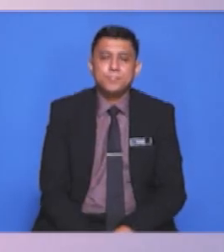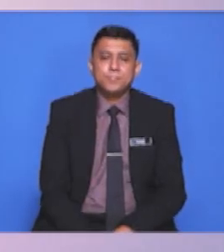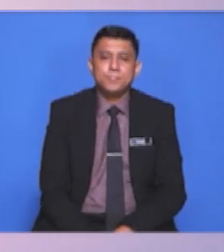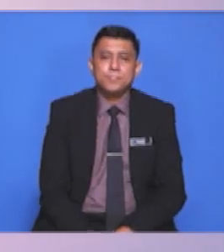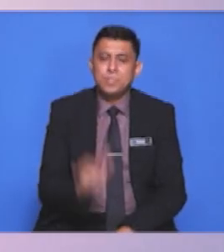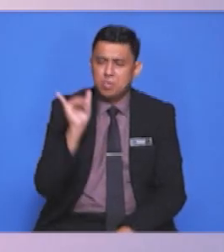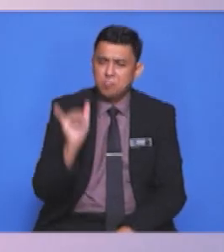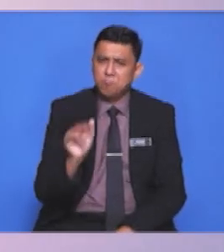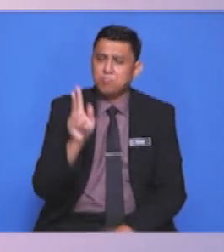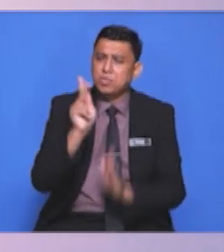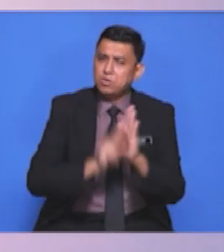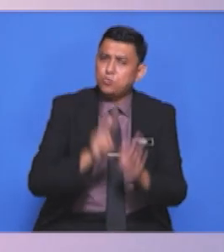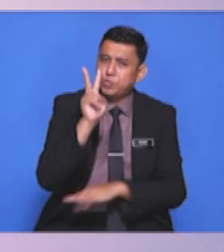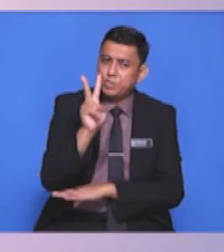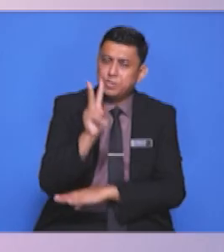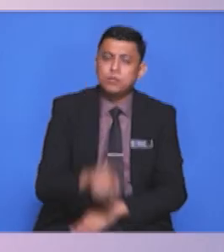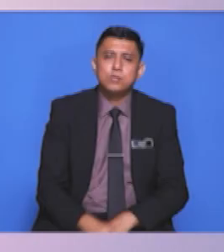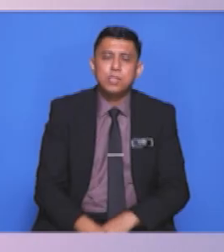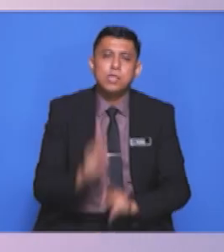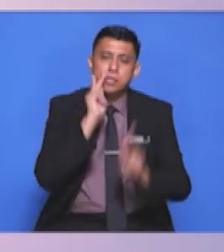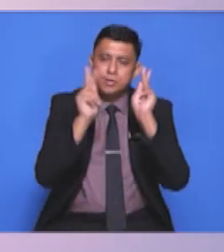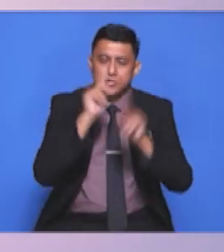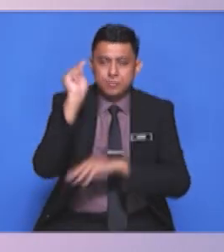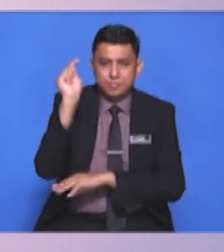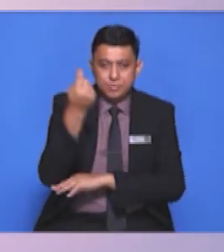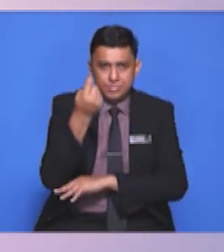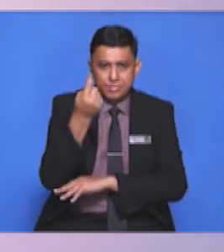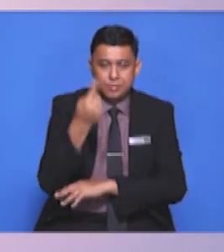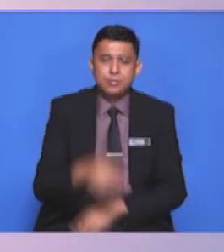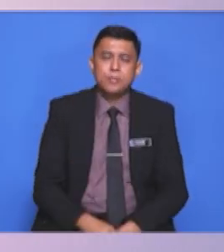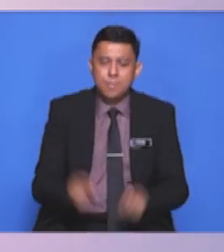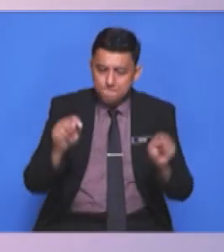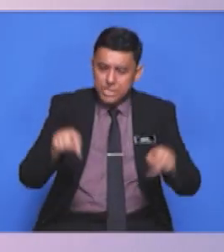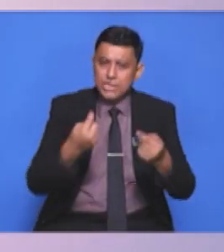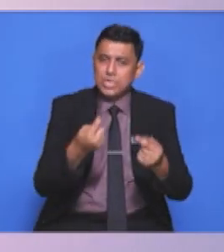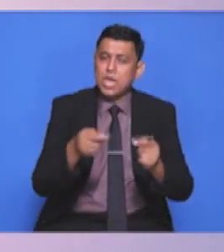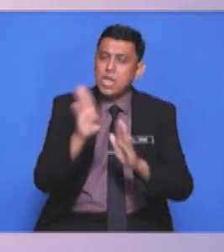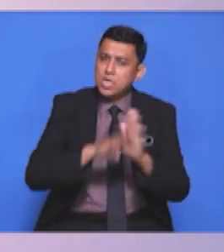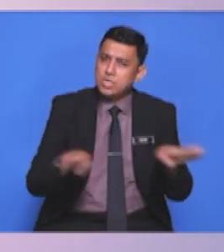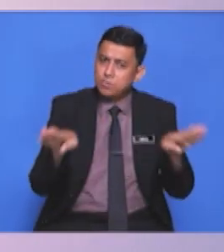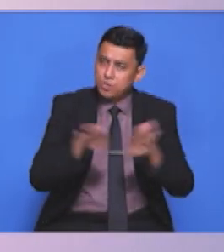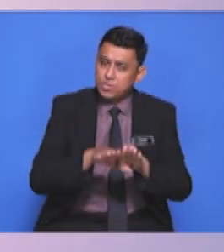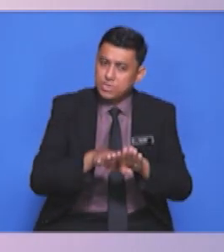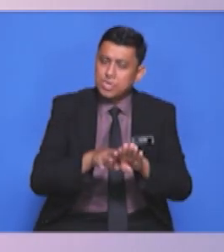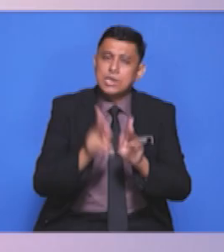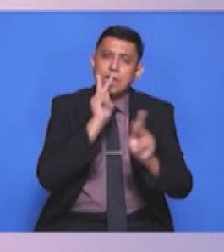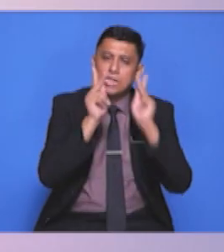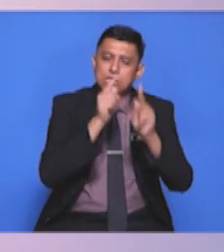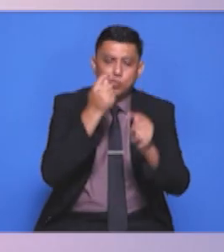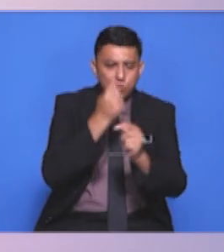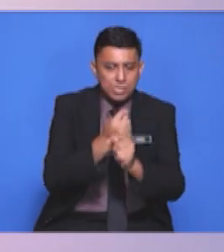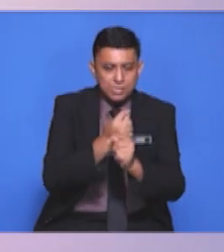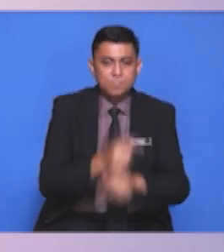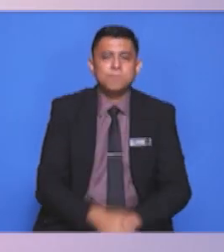yang kedua kata tunggal yang bertindak sebagai kate tugas